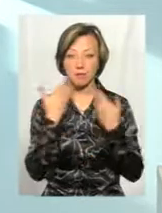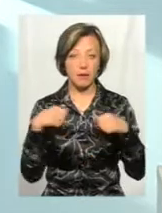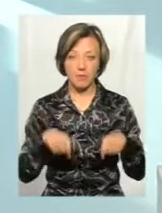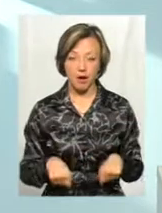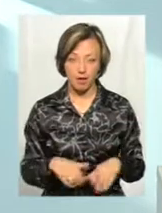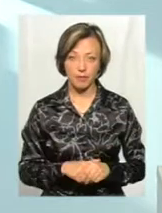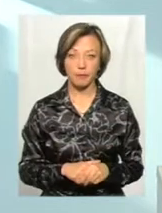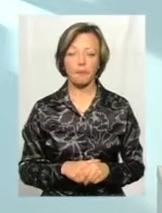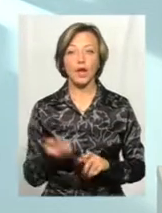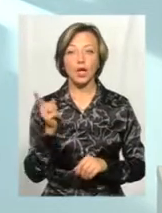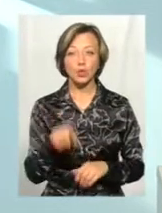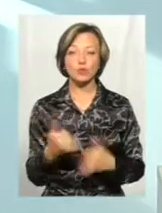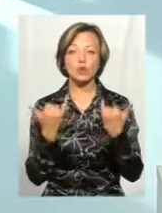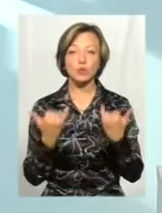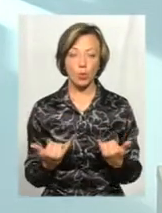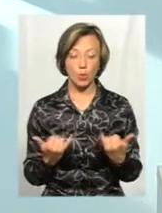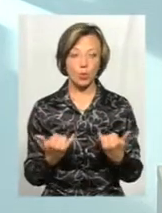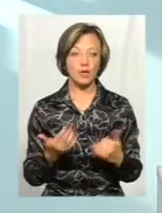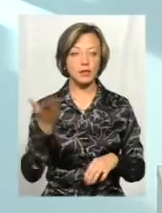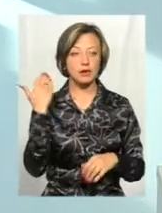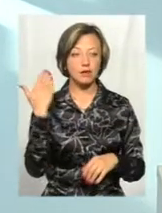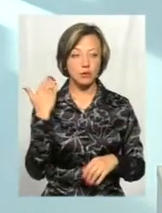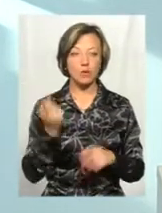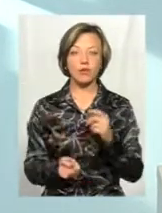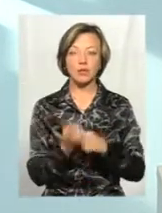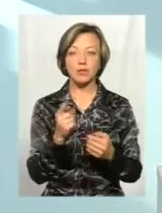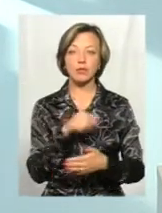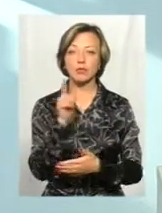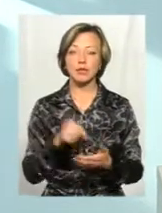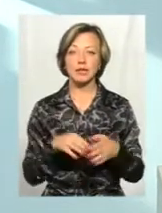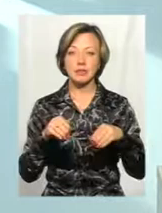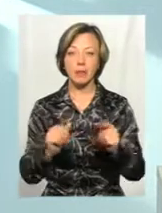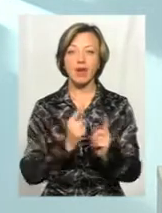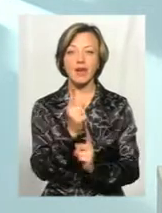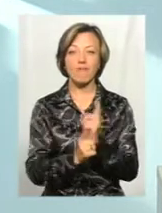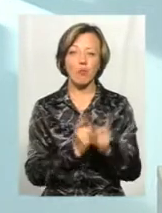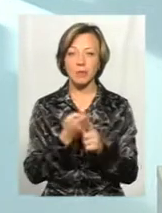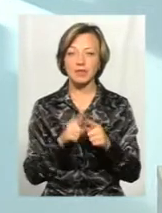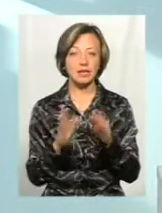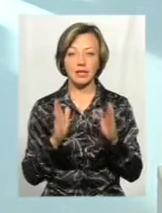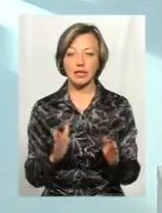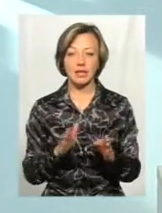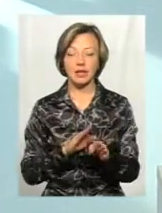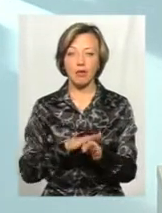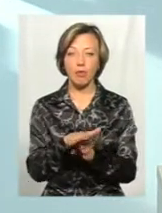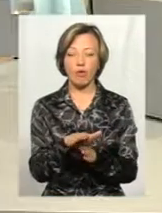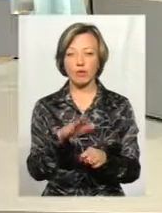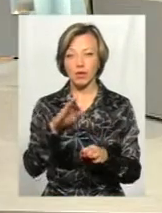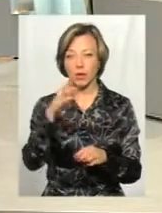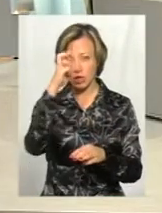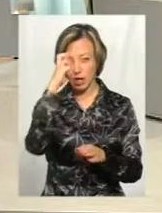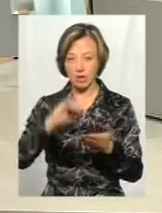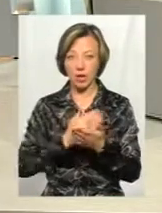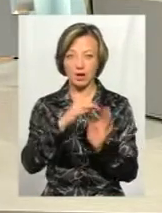права. Тому сьогодні вже давно назріло питання земельної реформи, і це не тільки наповнення